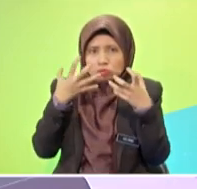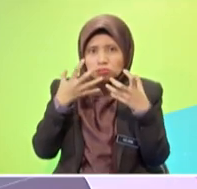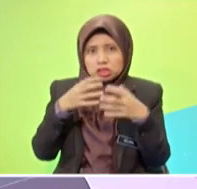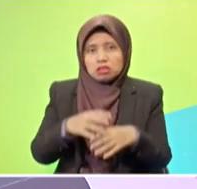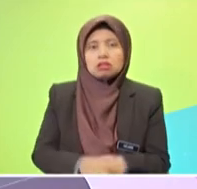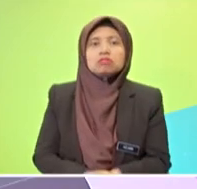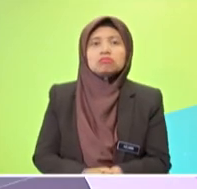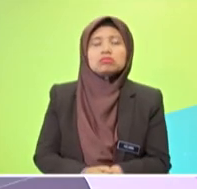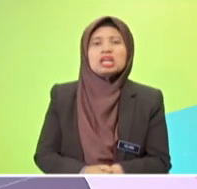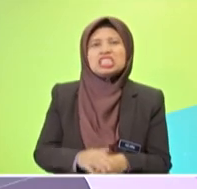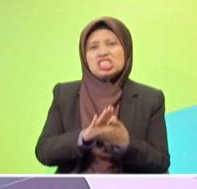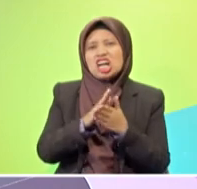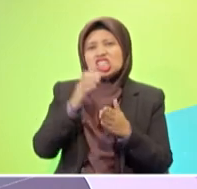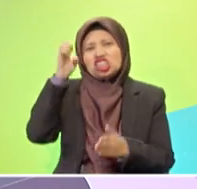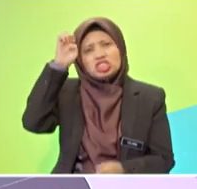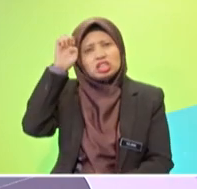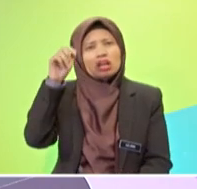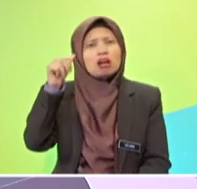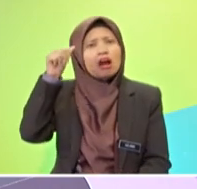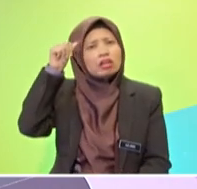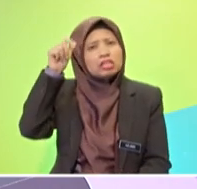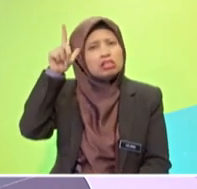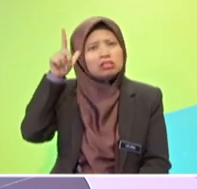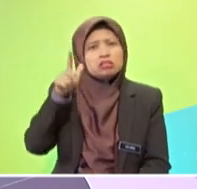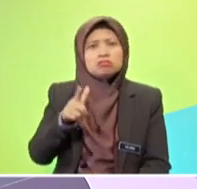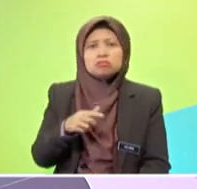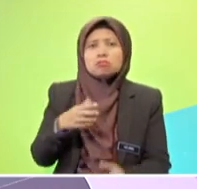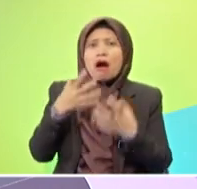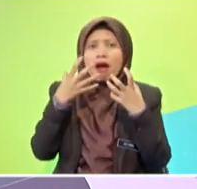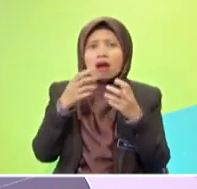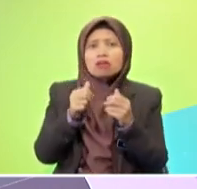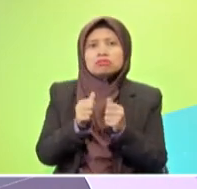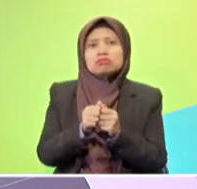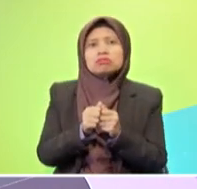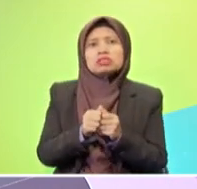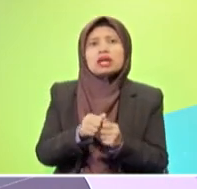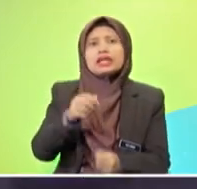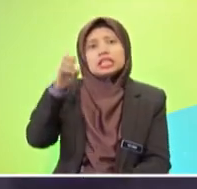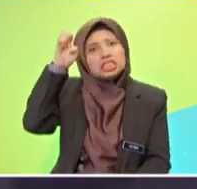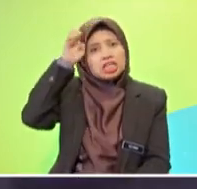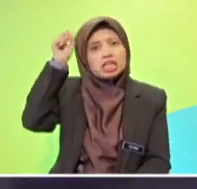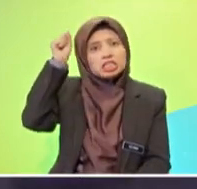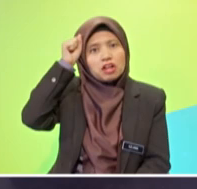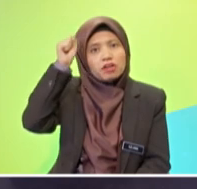memandang hendak menerkam tikus bagi bintang bagi